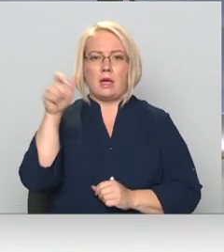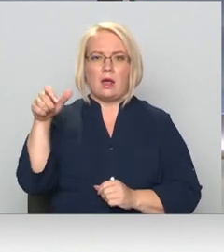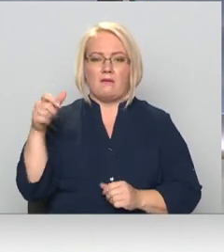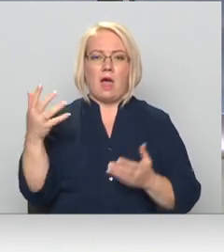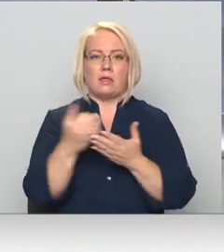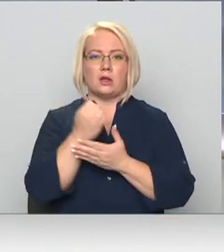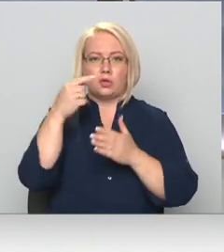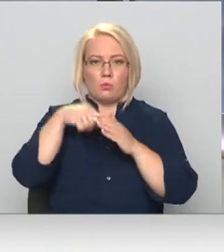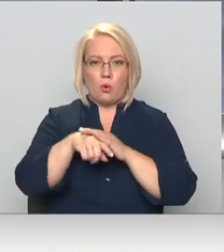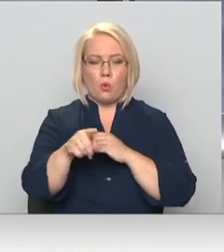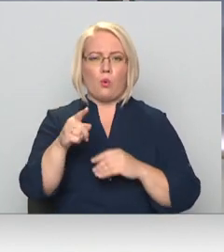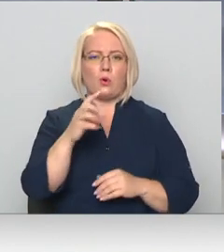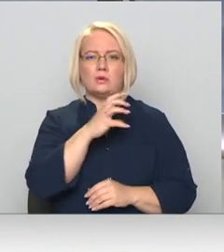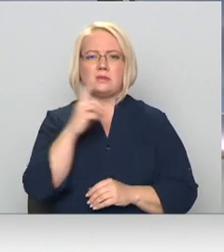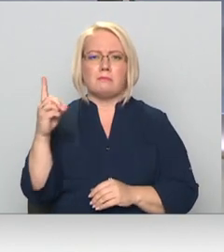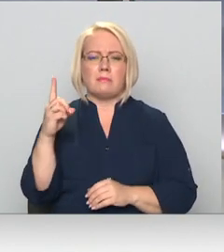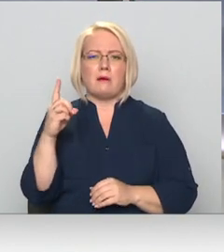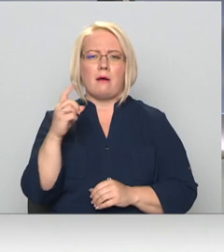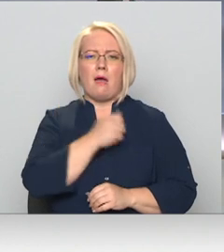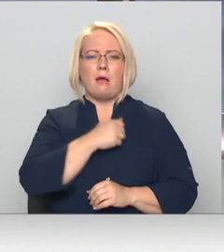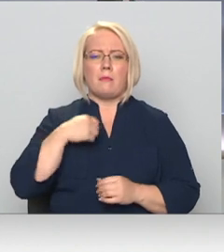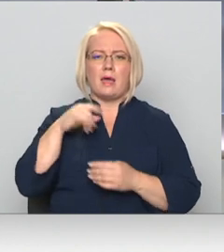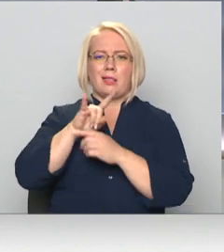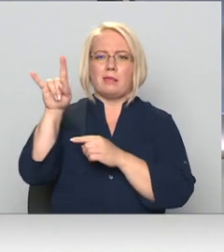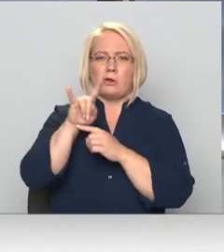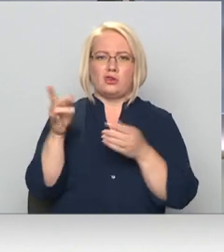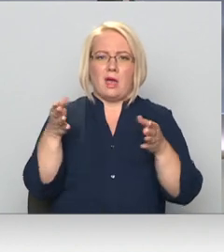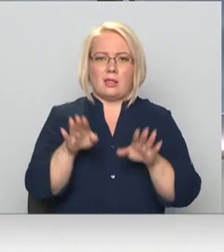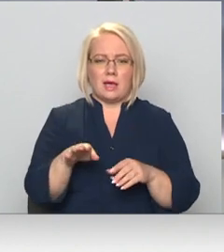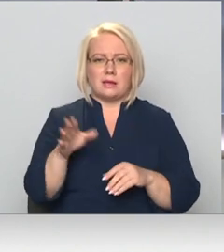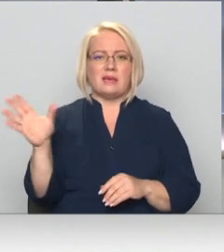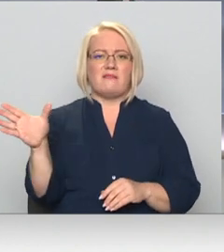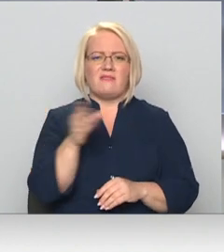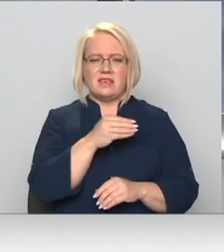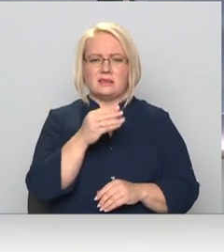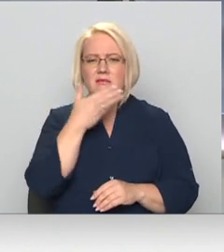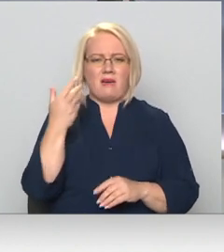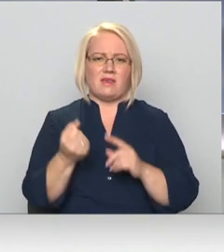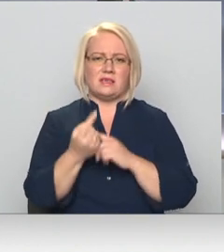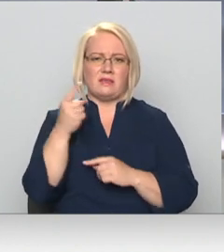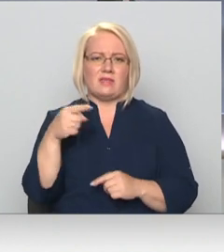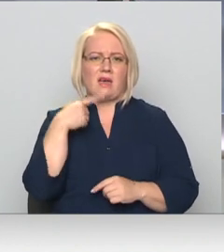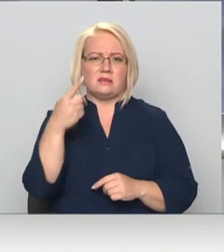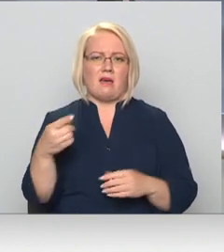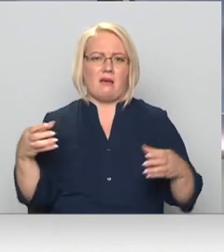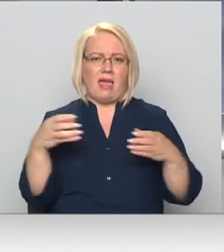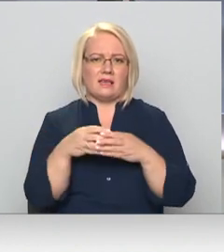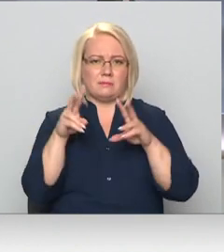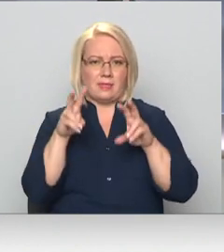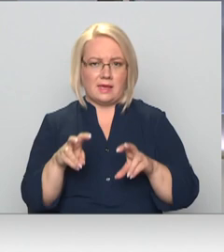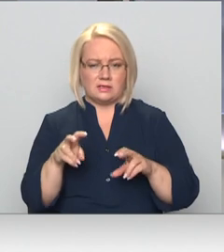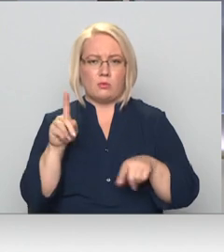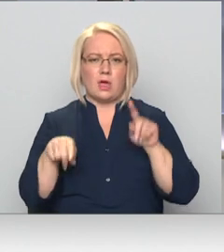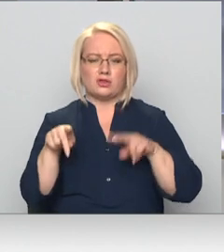un padomju armijas lidmašīnas daļas. Ekspedīcijas rīkotāji atzīst, ne viss izdevās kā cerēts, un dažās vietās vēl būs